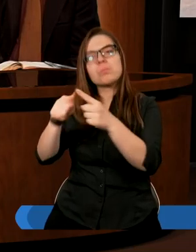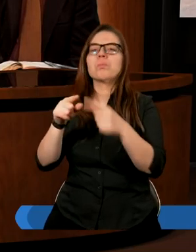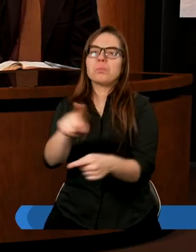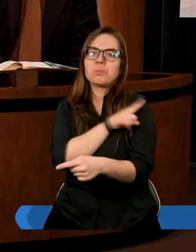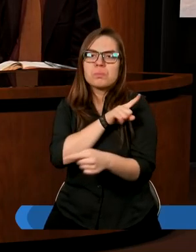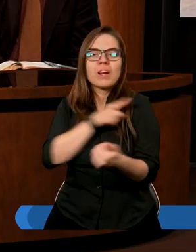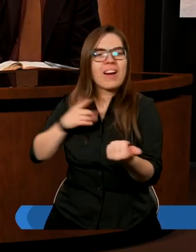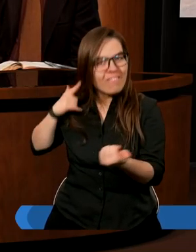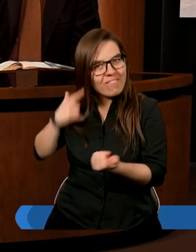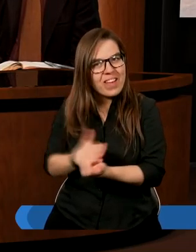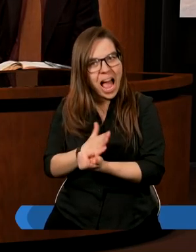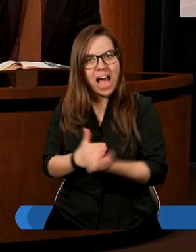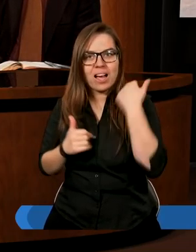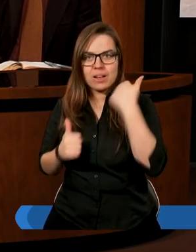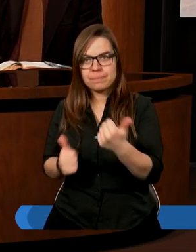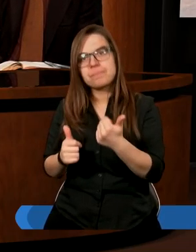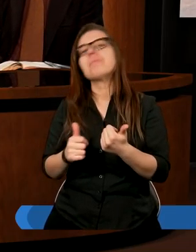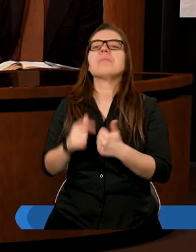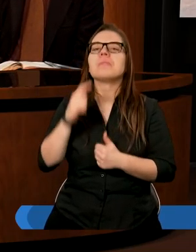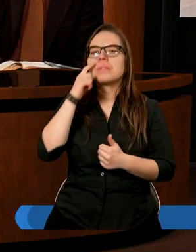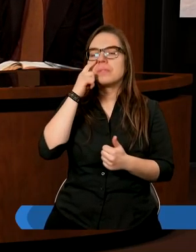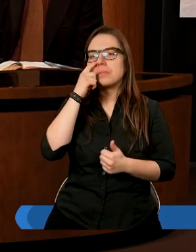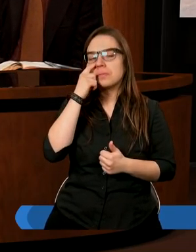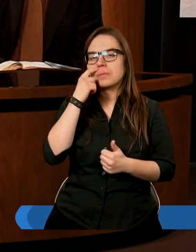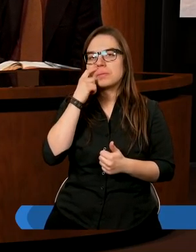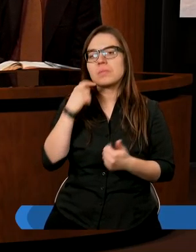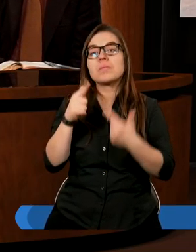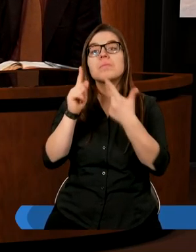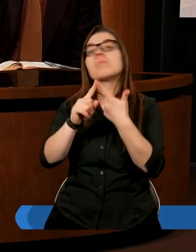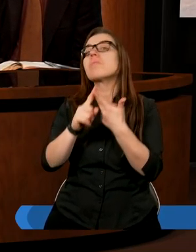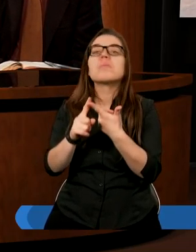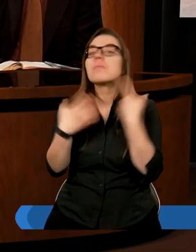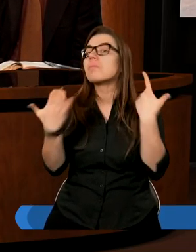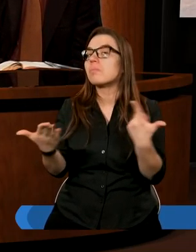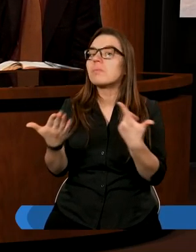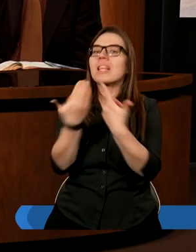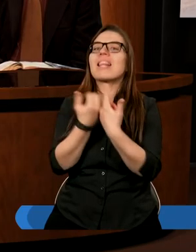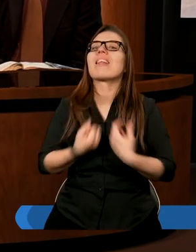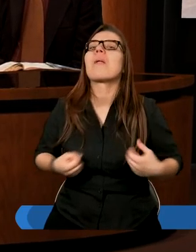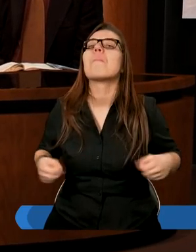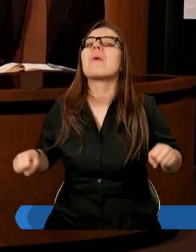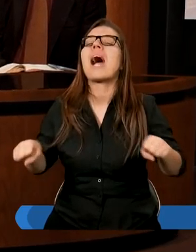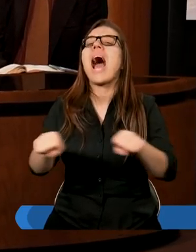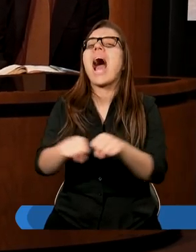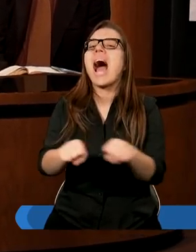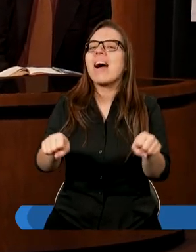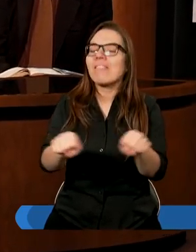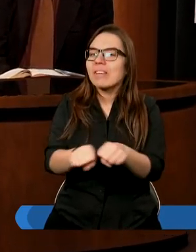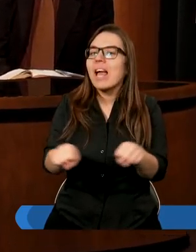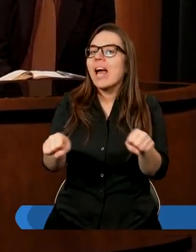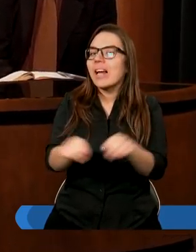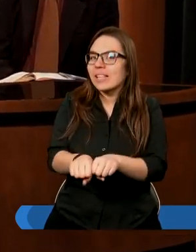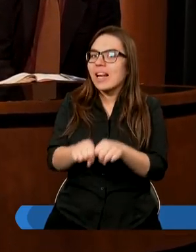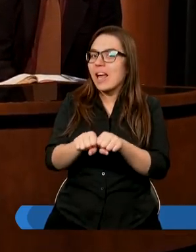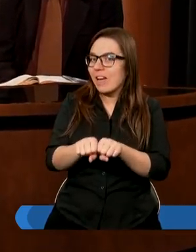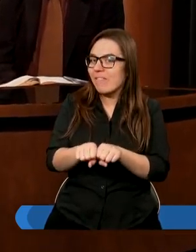powinni być wierni. Tam wspomniana jest też sprawiedliwość tych mężów. A więc